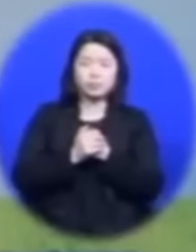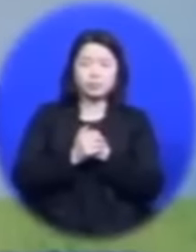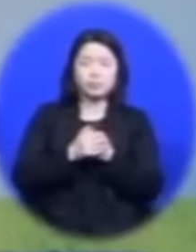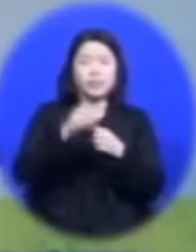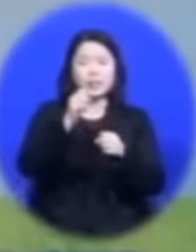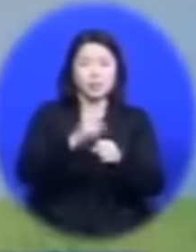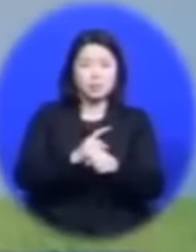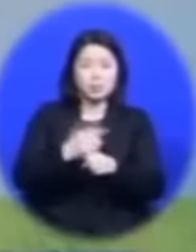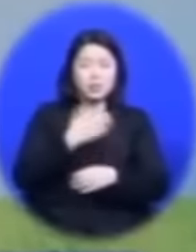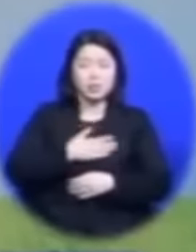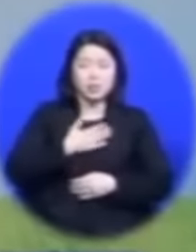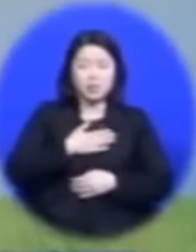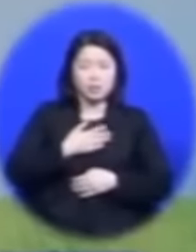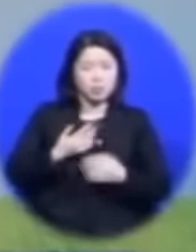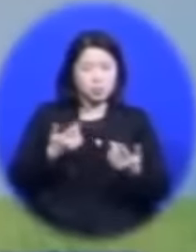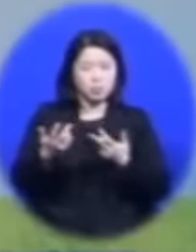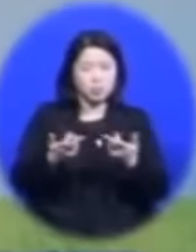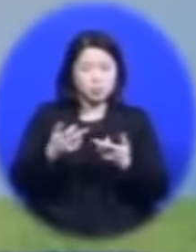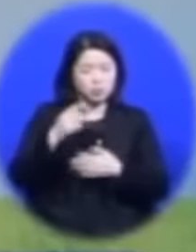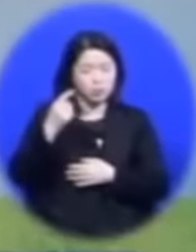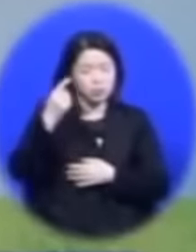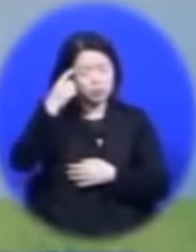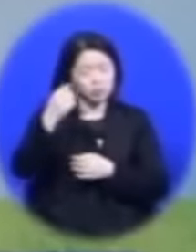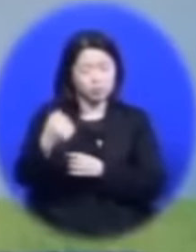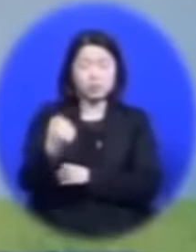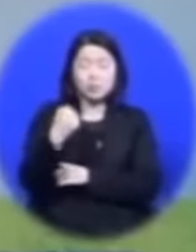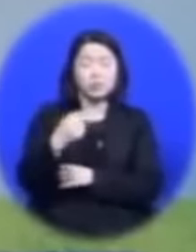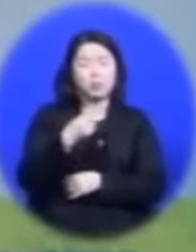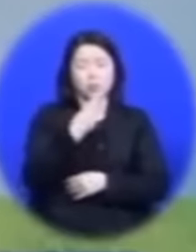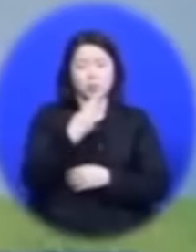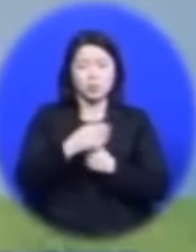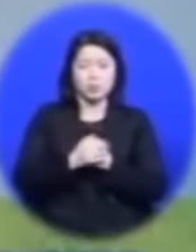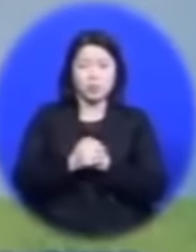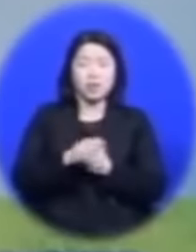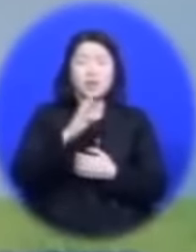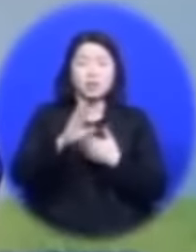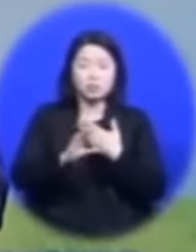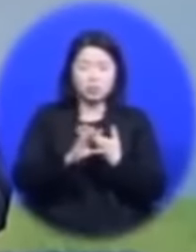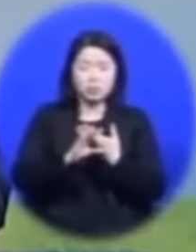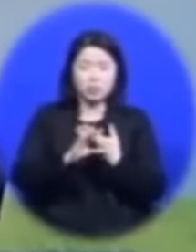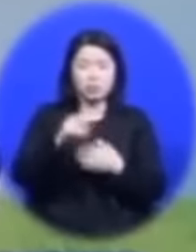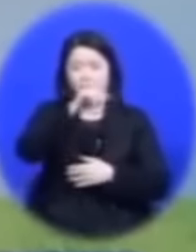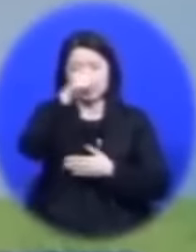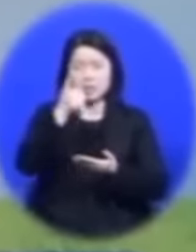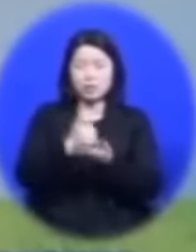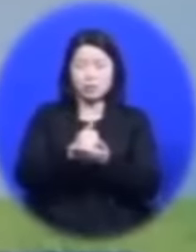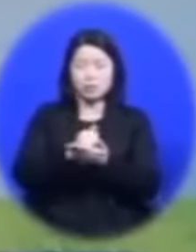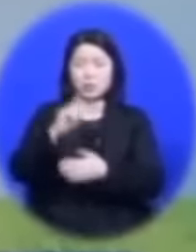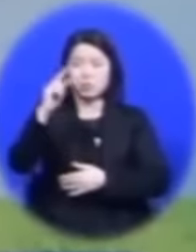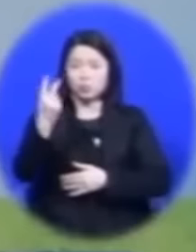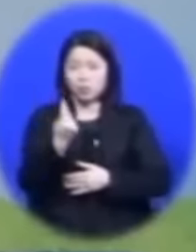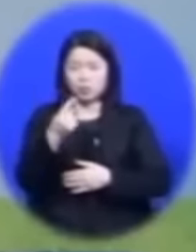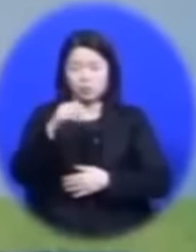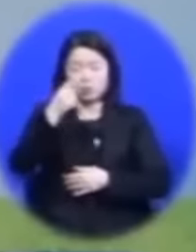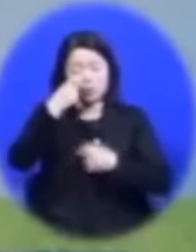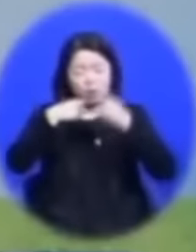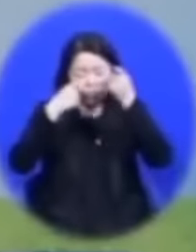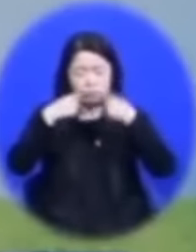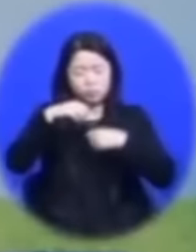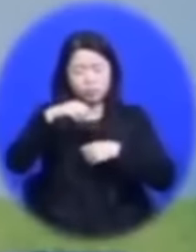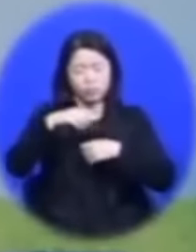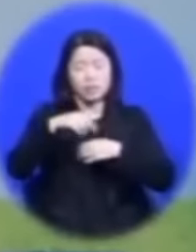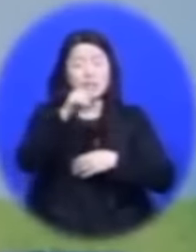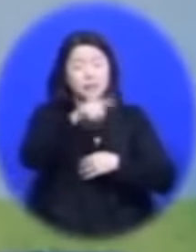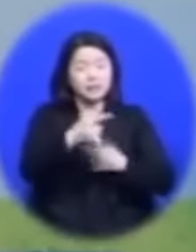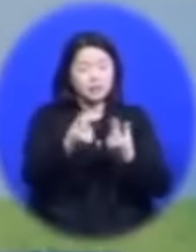이미 감정 조절 능력도 사라졌죠. 그러면 장로님들이 돌아서서 웁니다. 그런